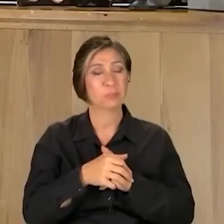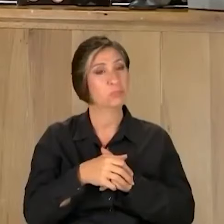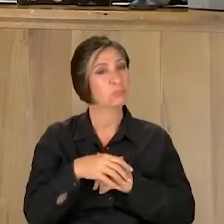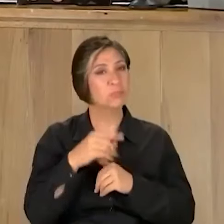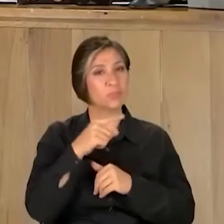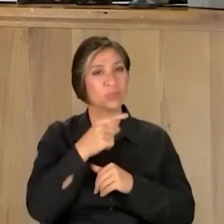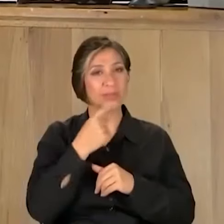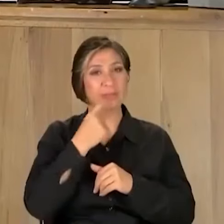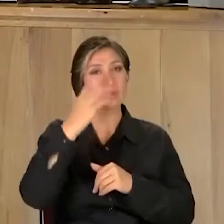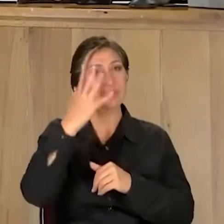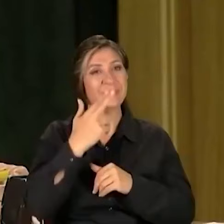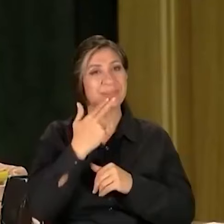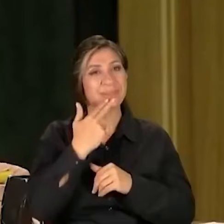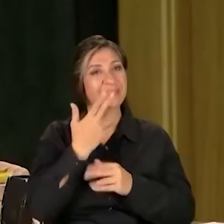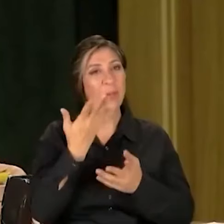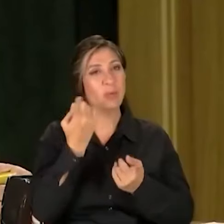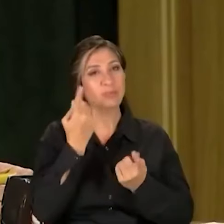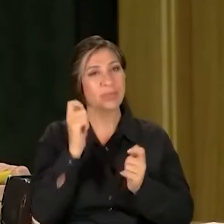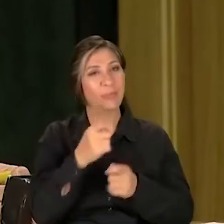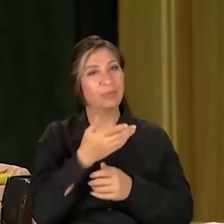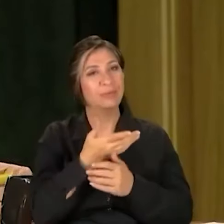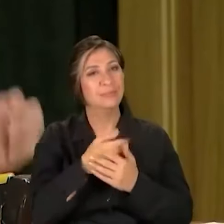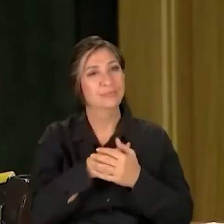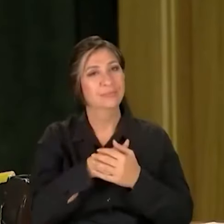Evet, bu geçkin kızcağız niye böyle bir şey yapar?